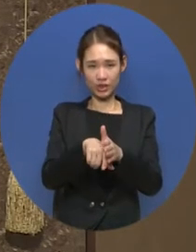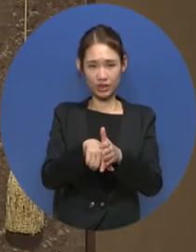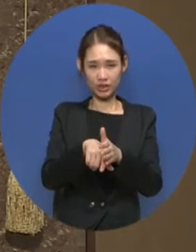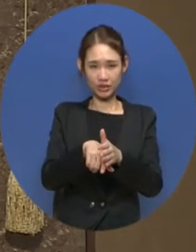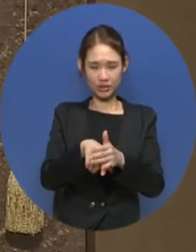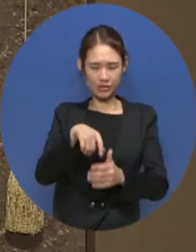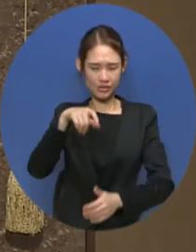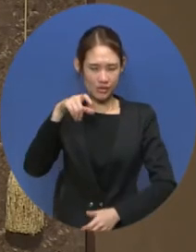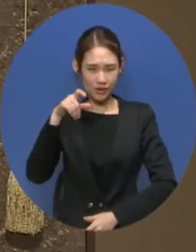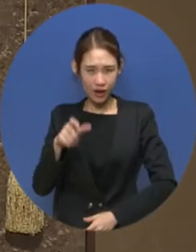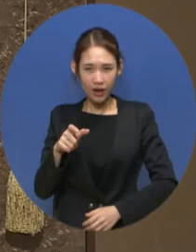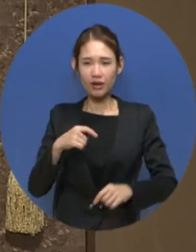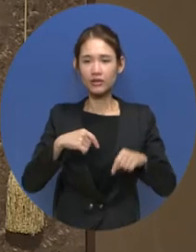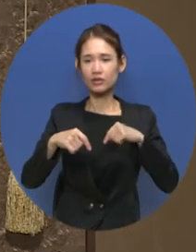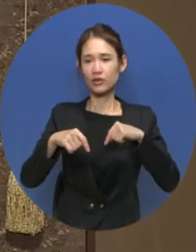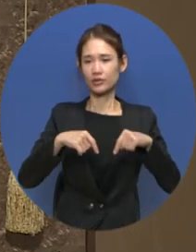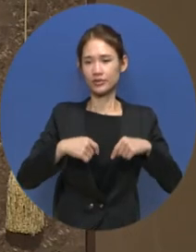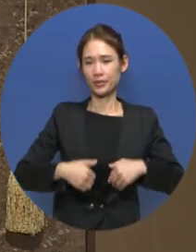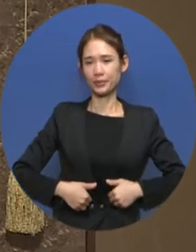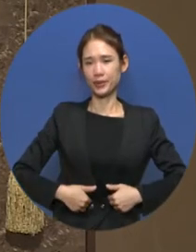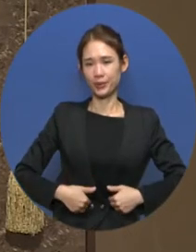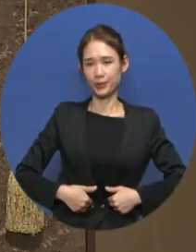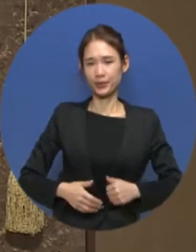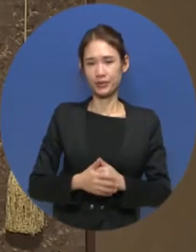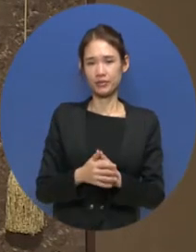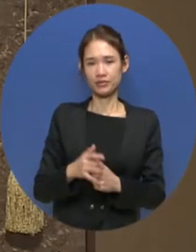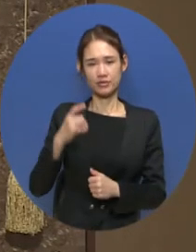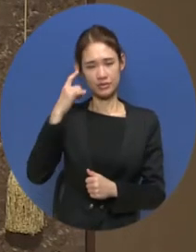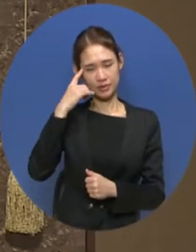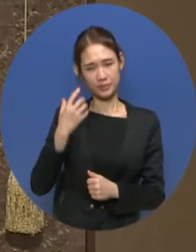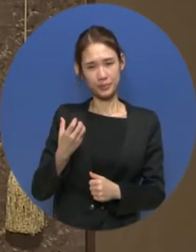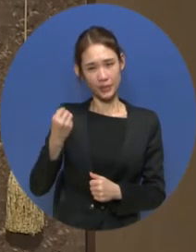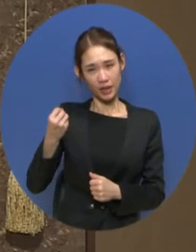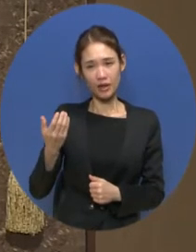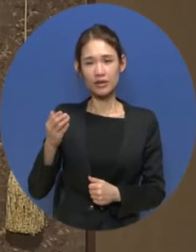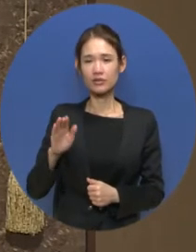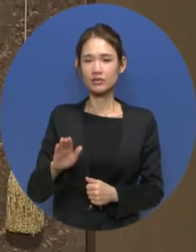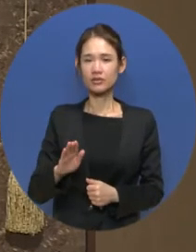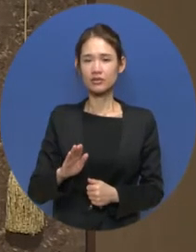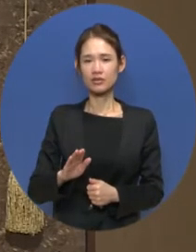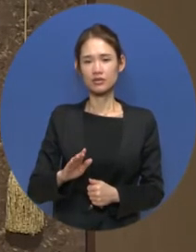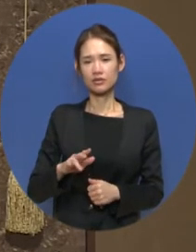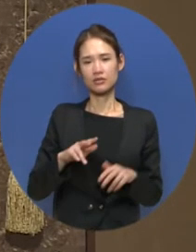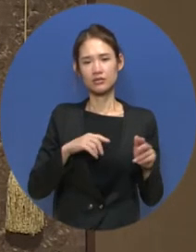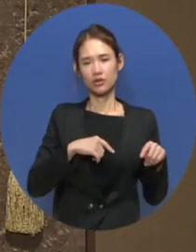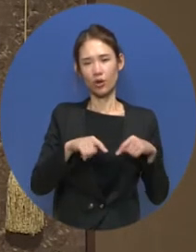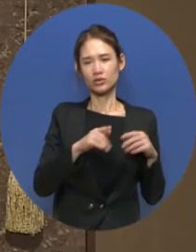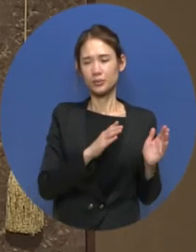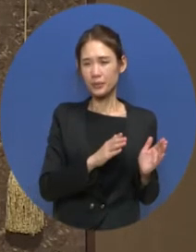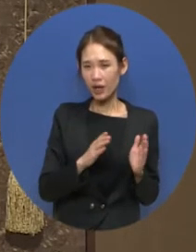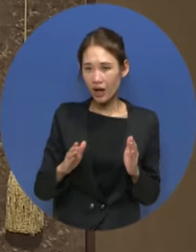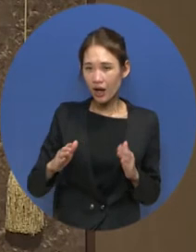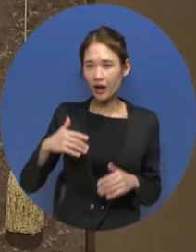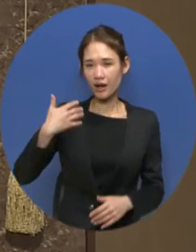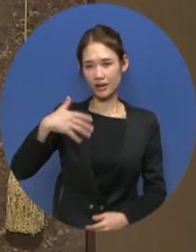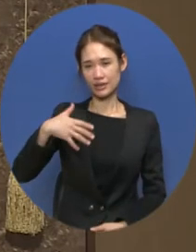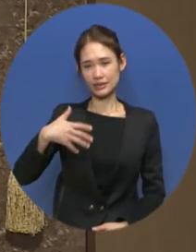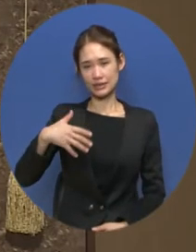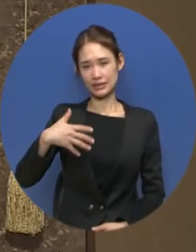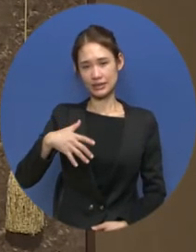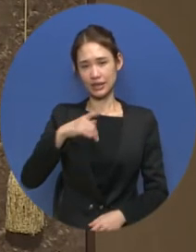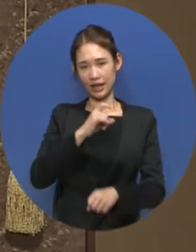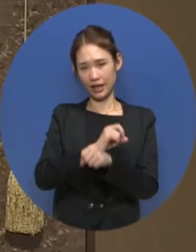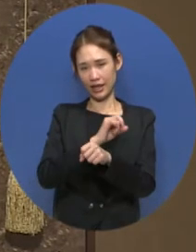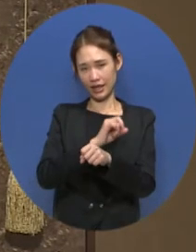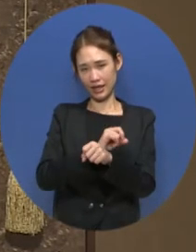좀 강력한 정책이 필요하지 않을까라는 생각을 하는데 아직 거기까지는 정책이 마련되어 있지 않아서 굉장히